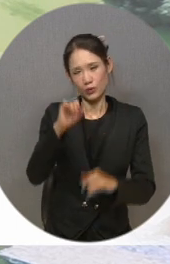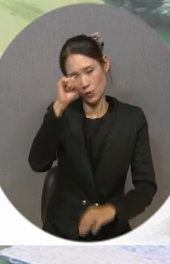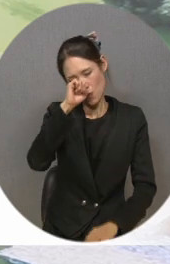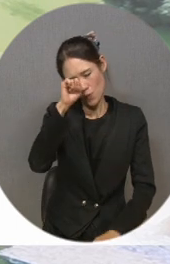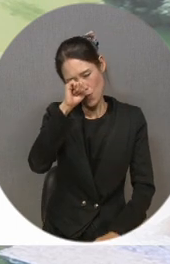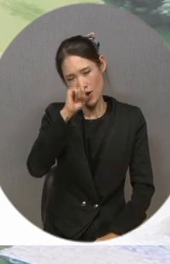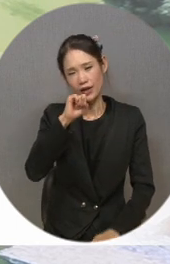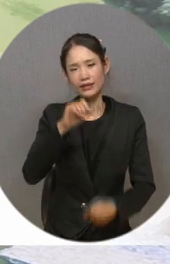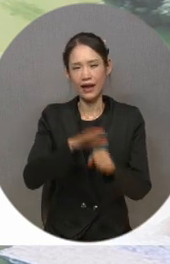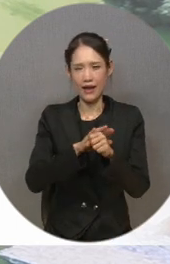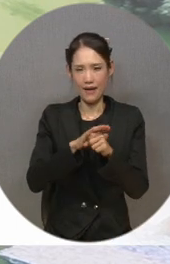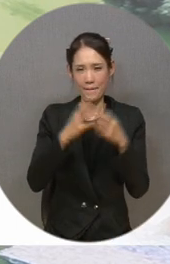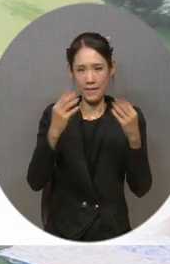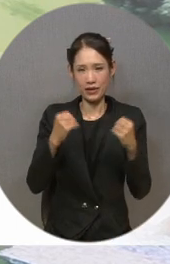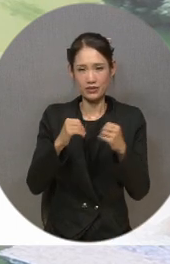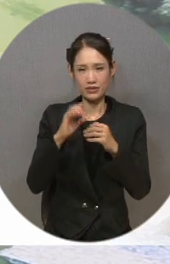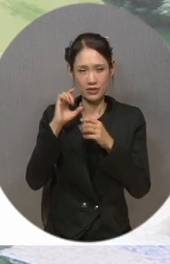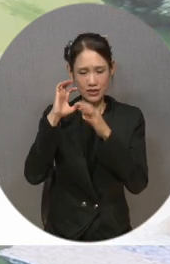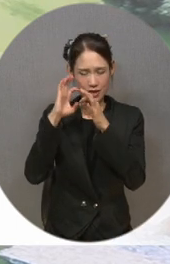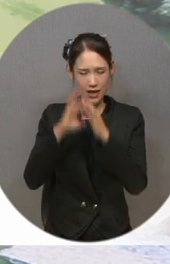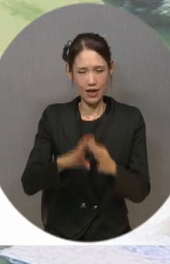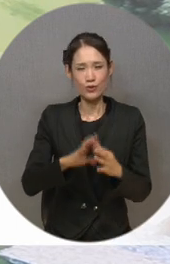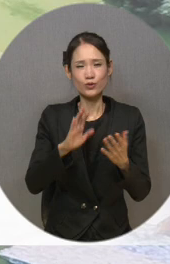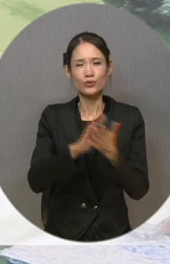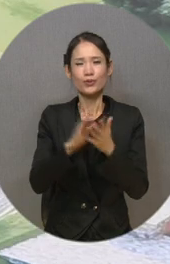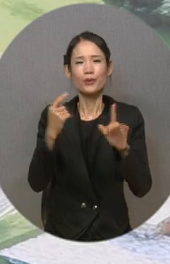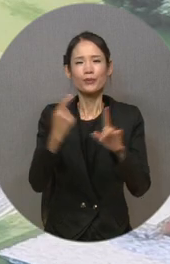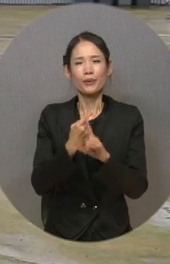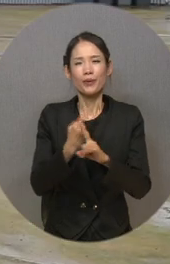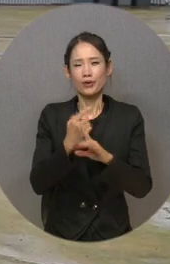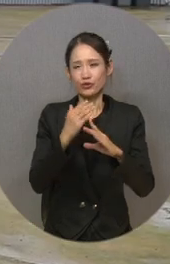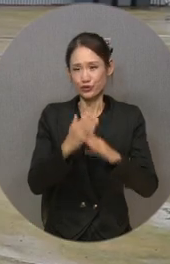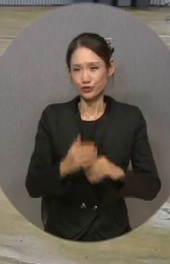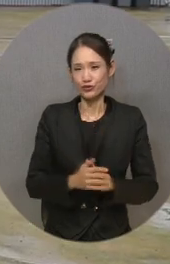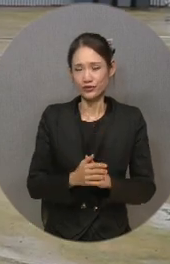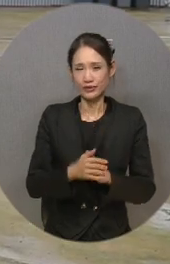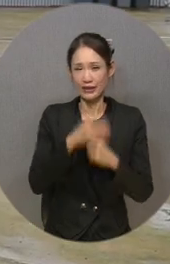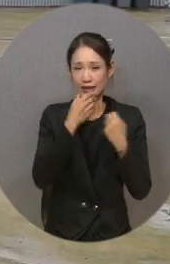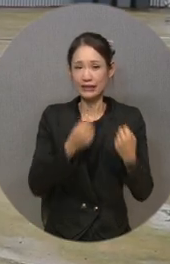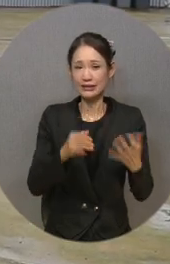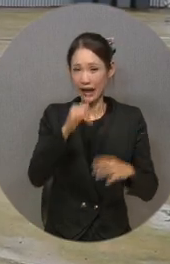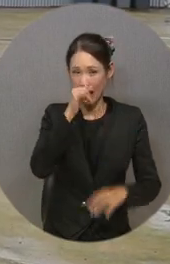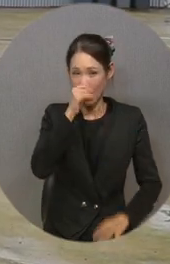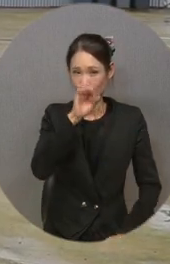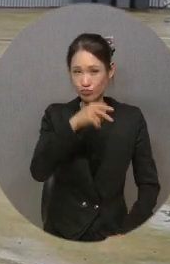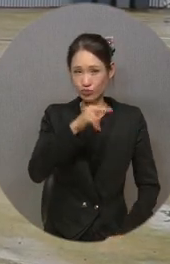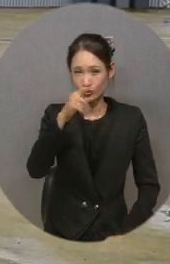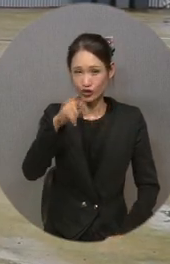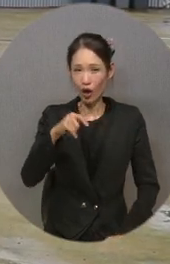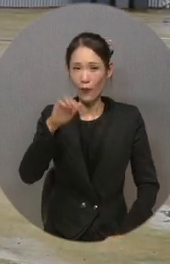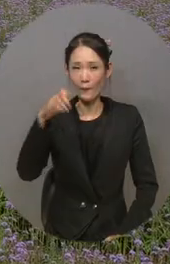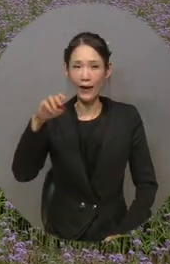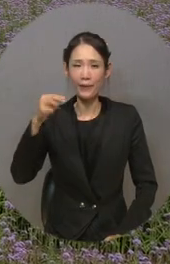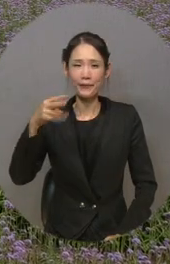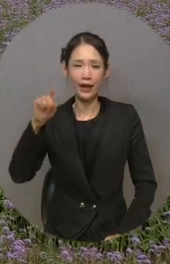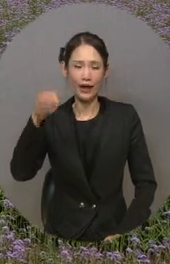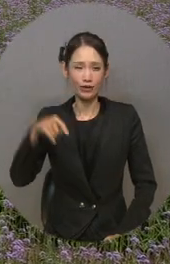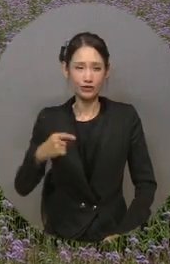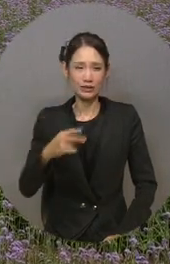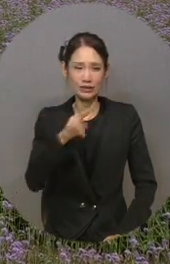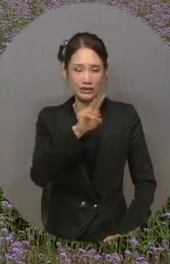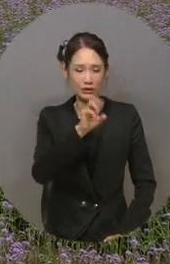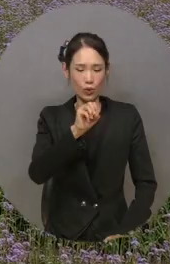복숭아로 이렇게 하기 위해서 지속적으로 계산해 나가고 있는 실적입니다 행사가 열리는 풍덕팝 라운지는